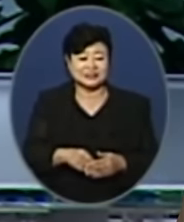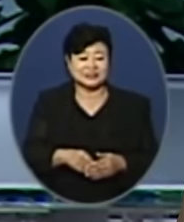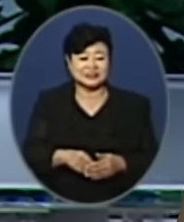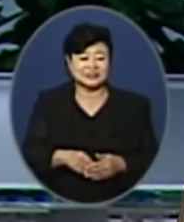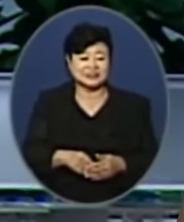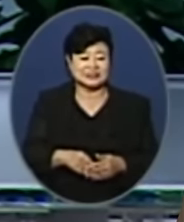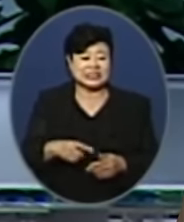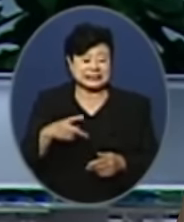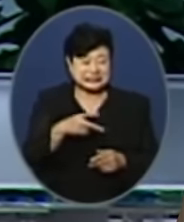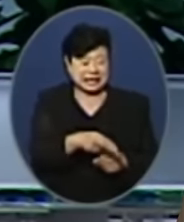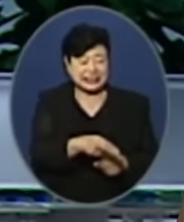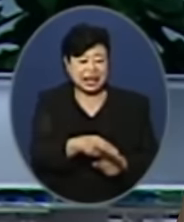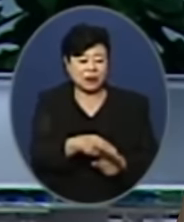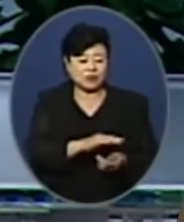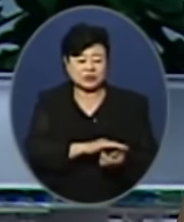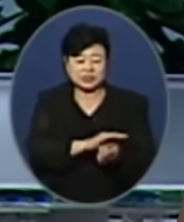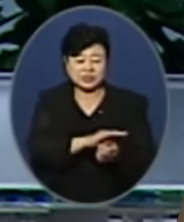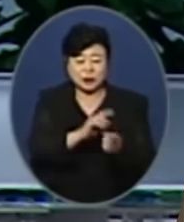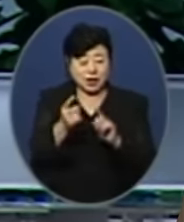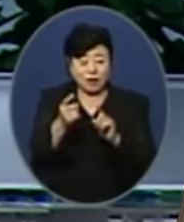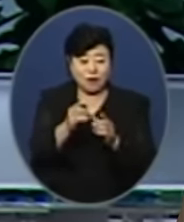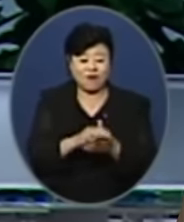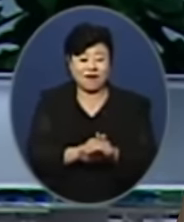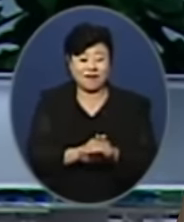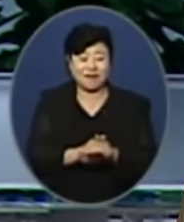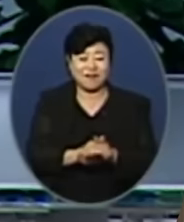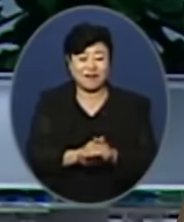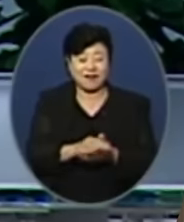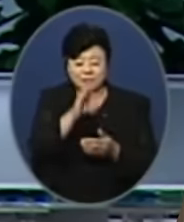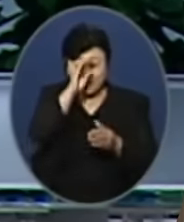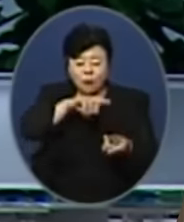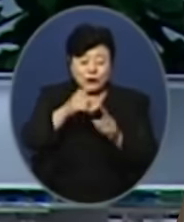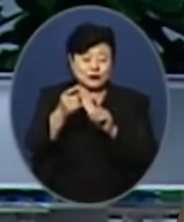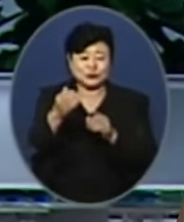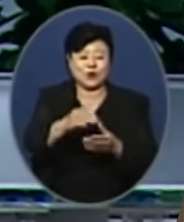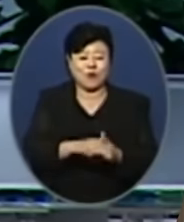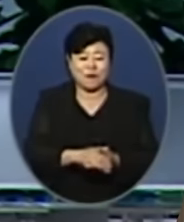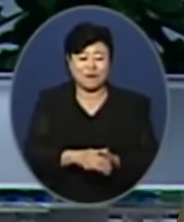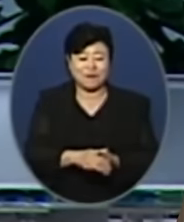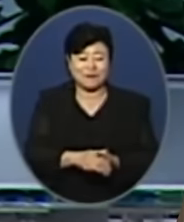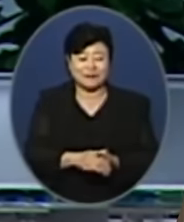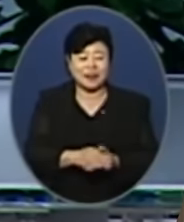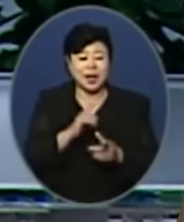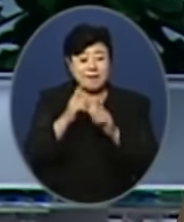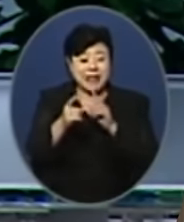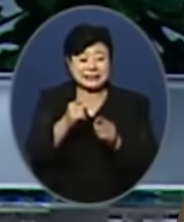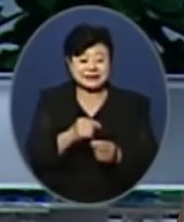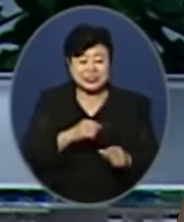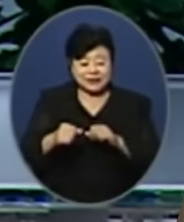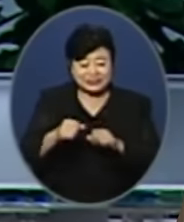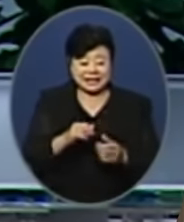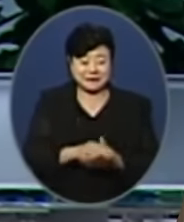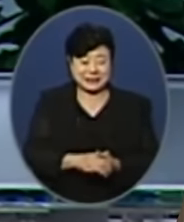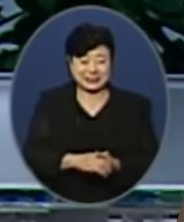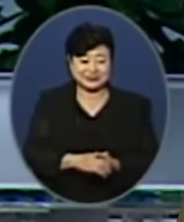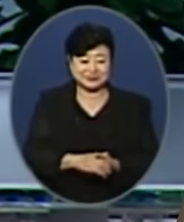잘라낼 것은 잘라내고 치료할 것은 치료하고 낫게 할 것은 낫게 하고 이 말씀이 역사하는